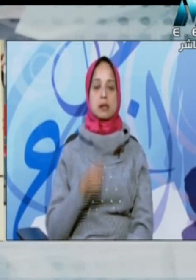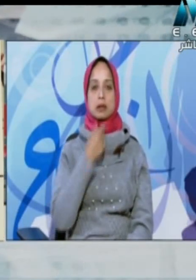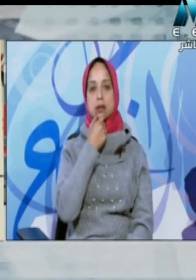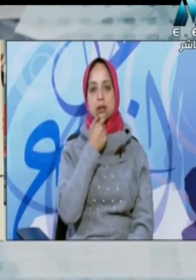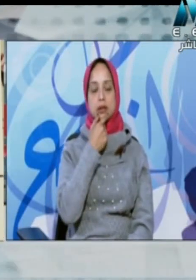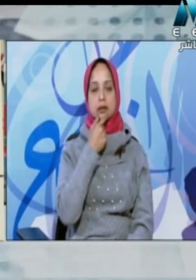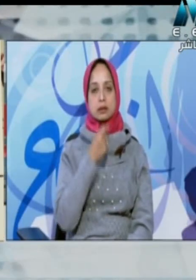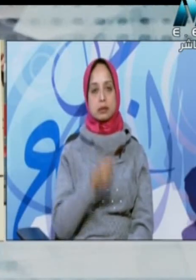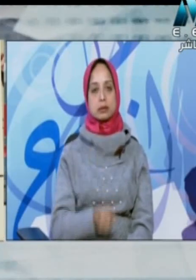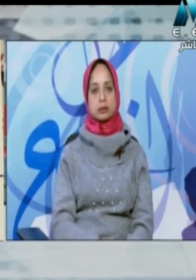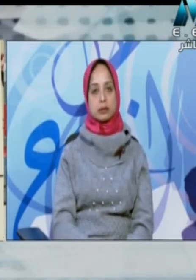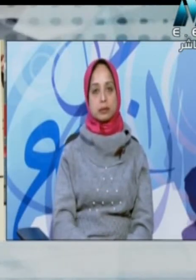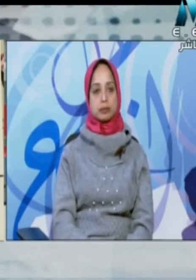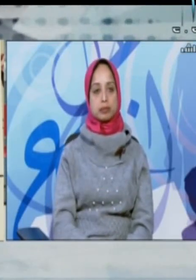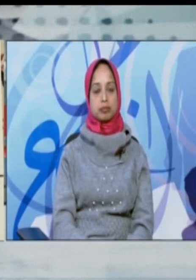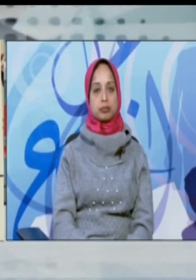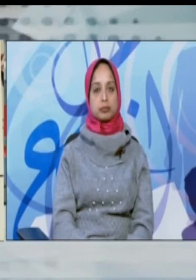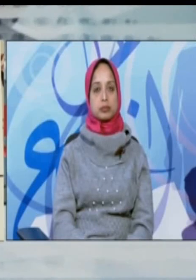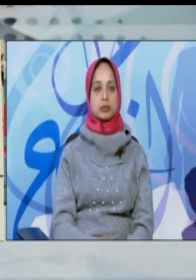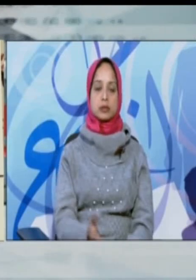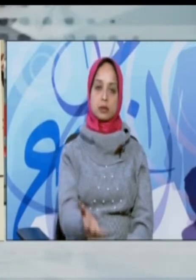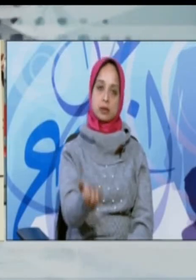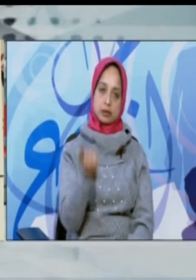الانجليز نزع